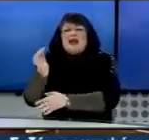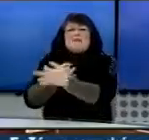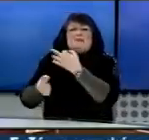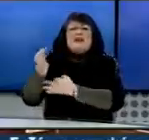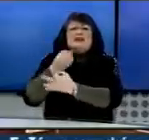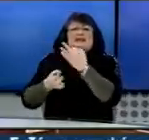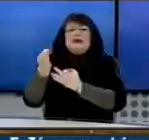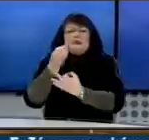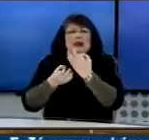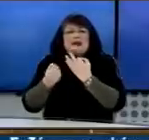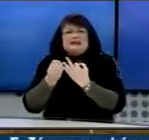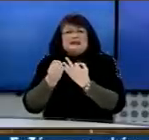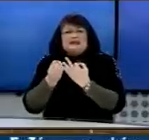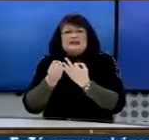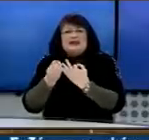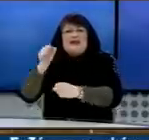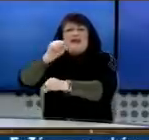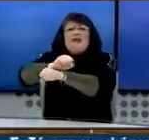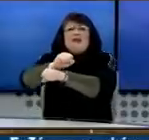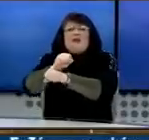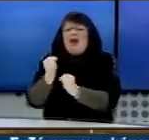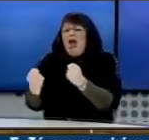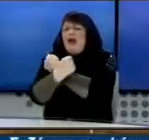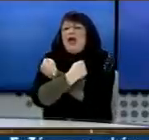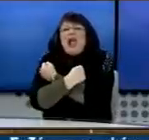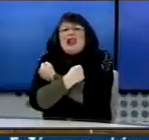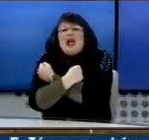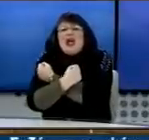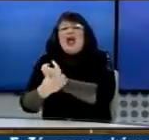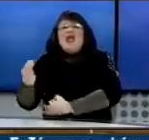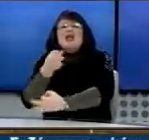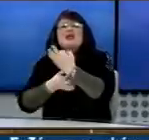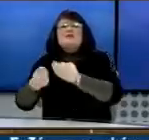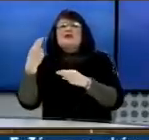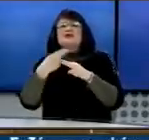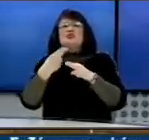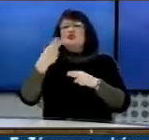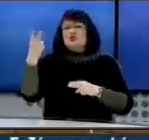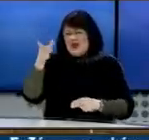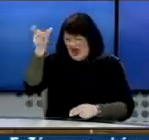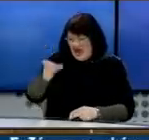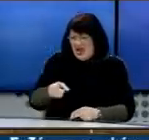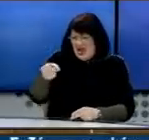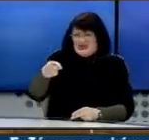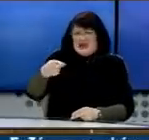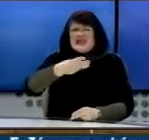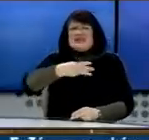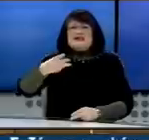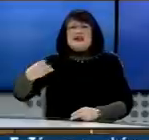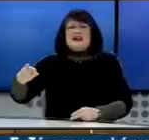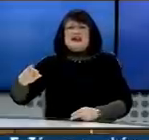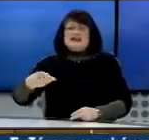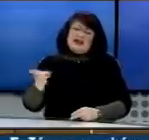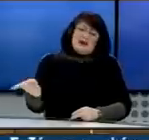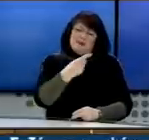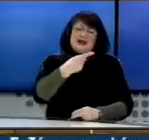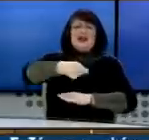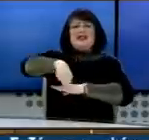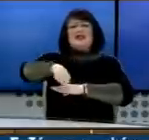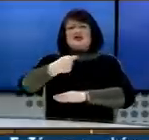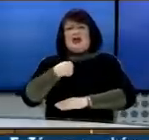πήρατε αγκαλιά έναν υπόδικο, ο οποίος μεγαλούργησε επί δικών σας ημερών και παραπέμφθηκε στη